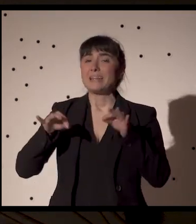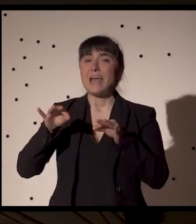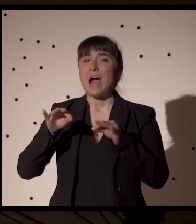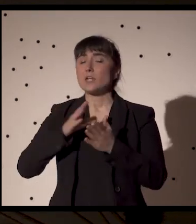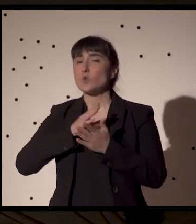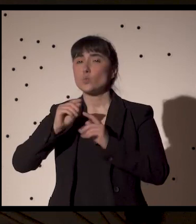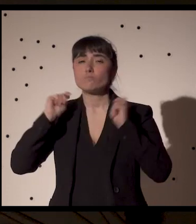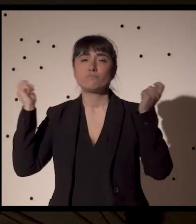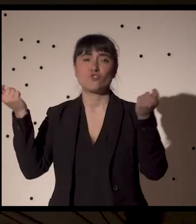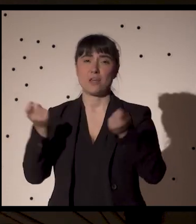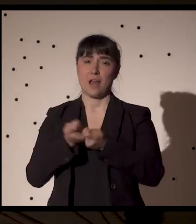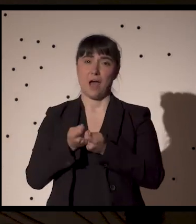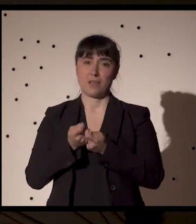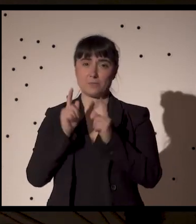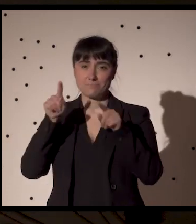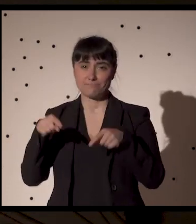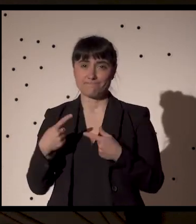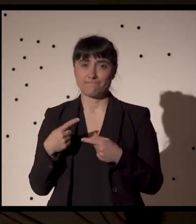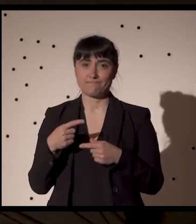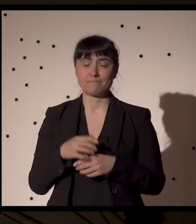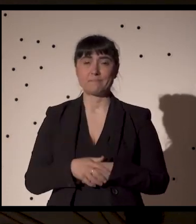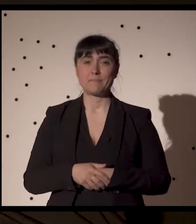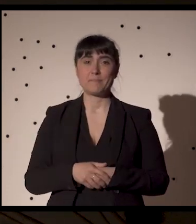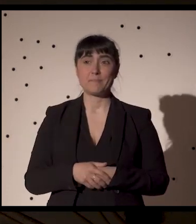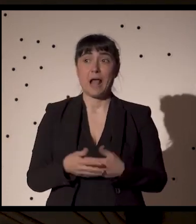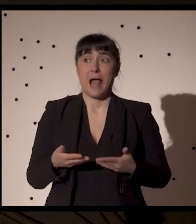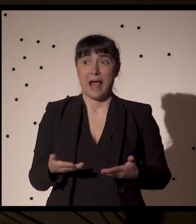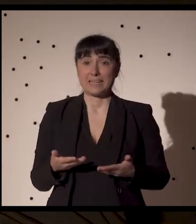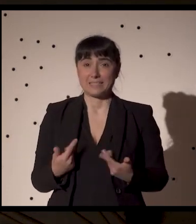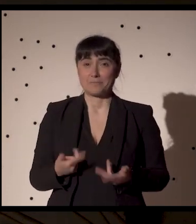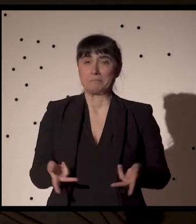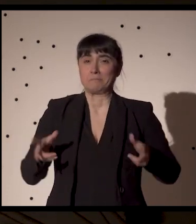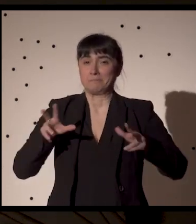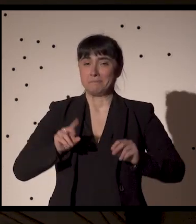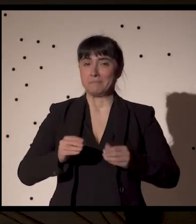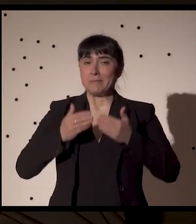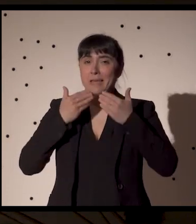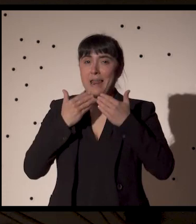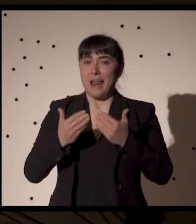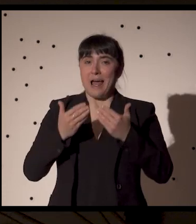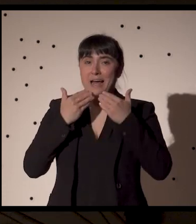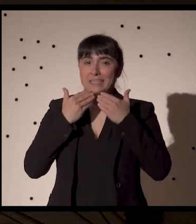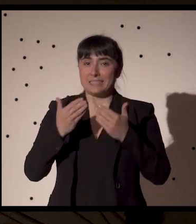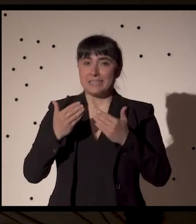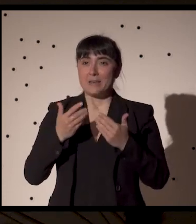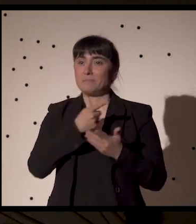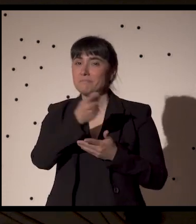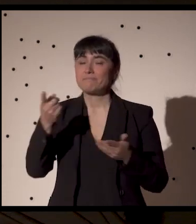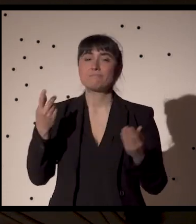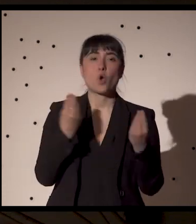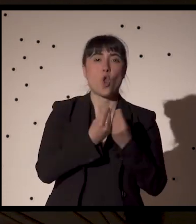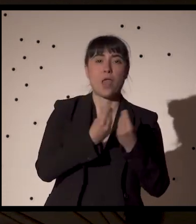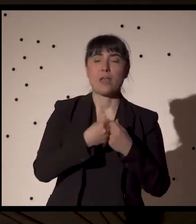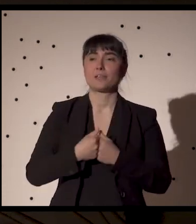quindi vi ringrazio con questo momento per farlo ancora di più Ringrazio tutti voi colleghi giornalisti quali